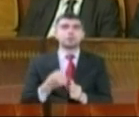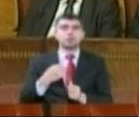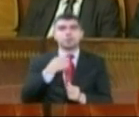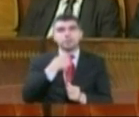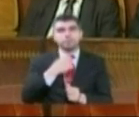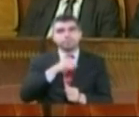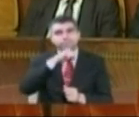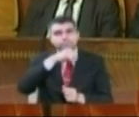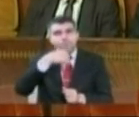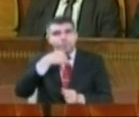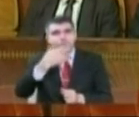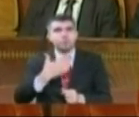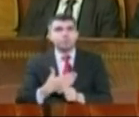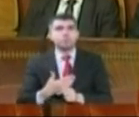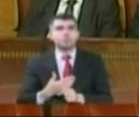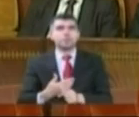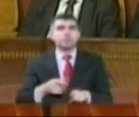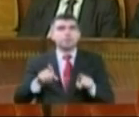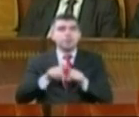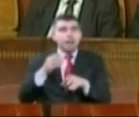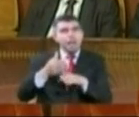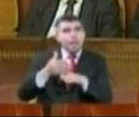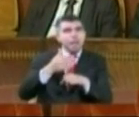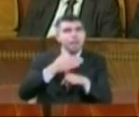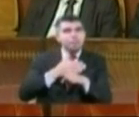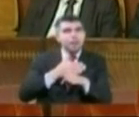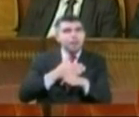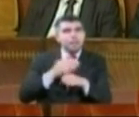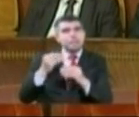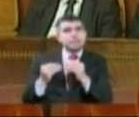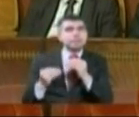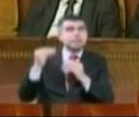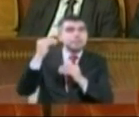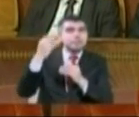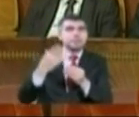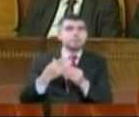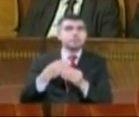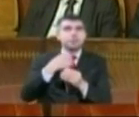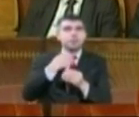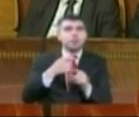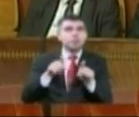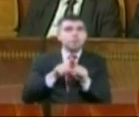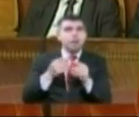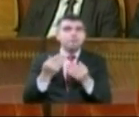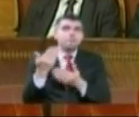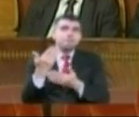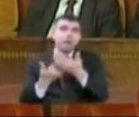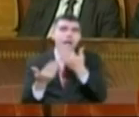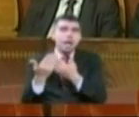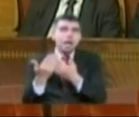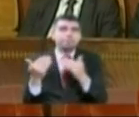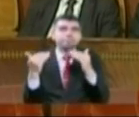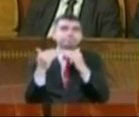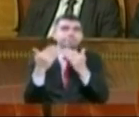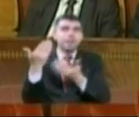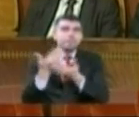على الأقل قبل اللجوء إلى المراجعة تلجؤوا إلى المسطرة الحدية، ربما مسطرة حدية